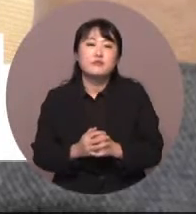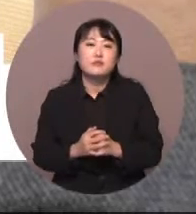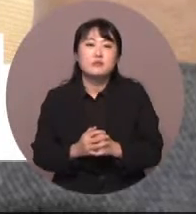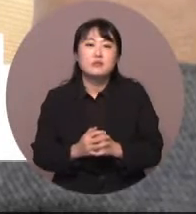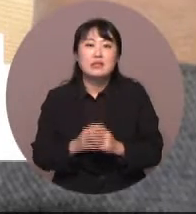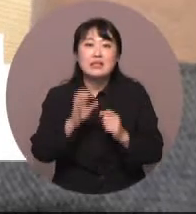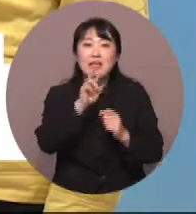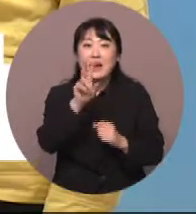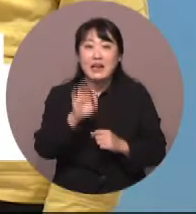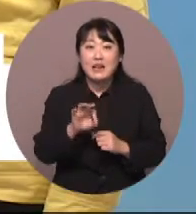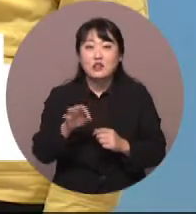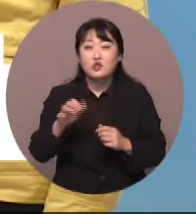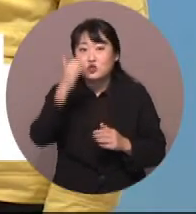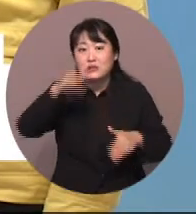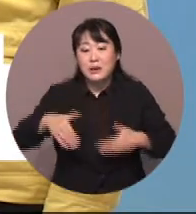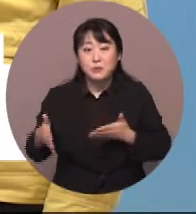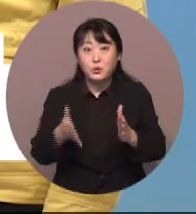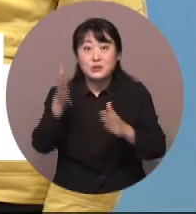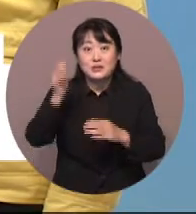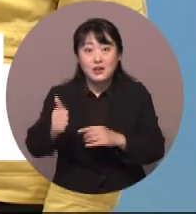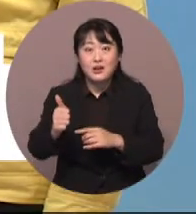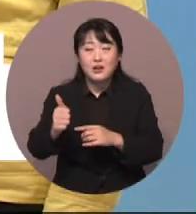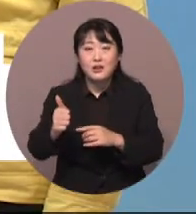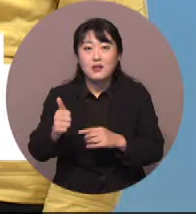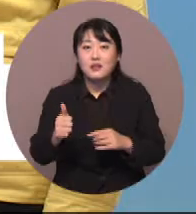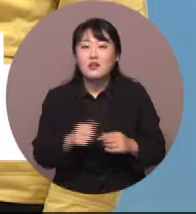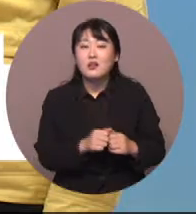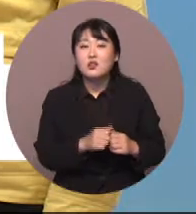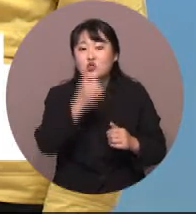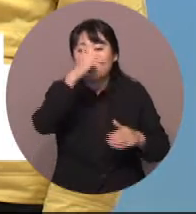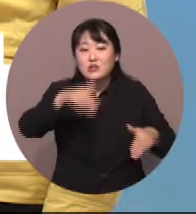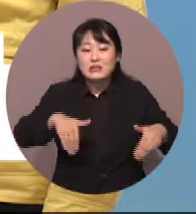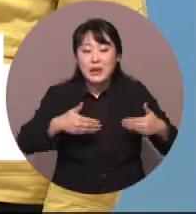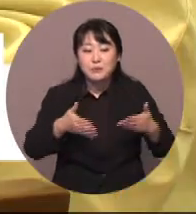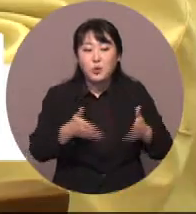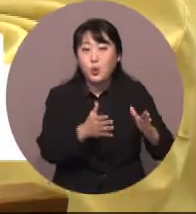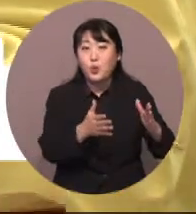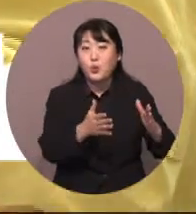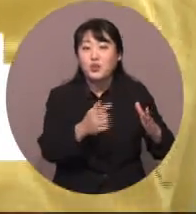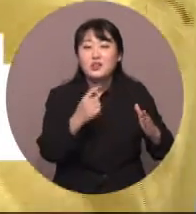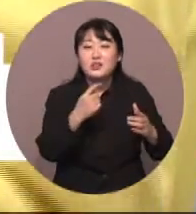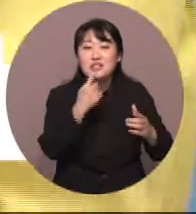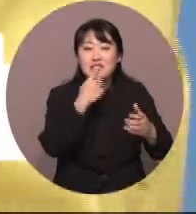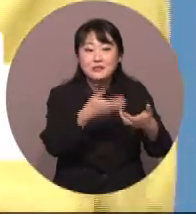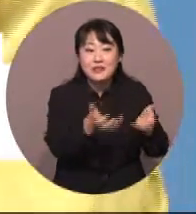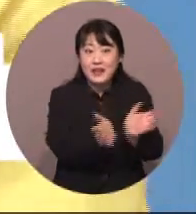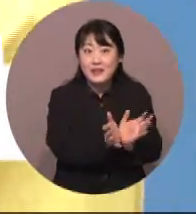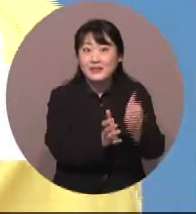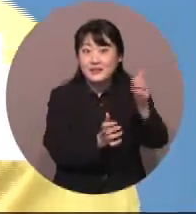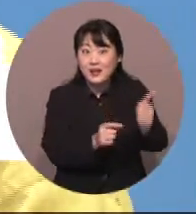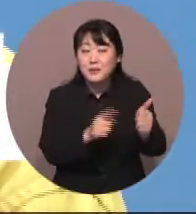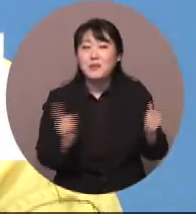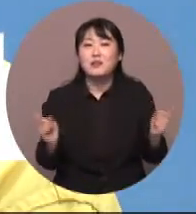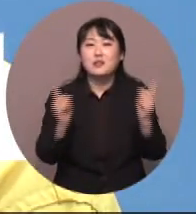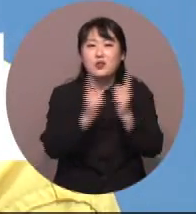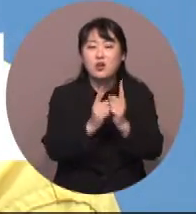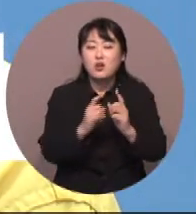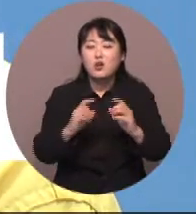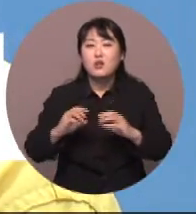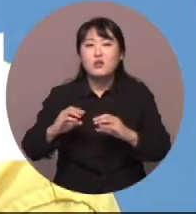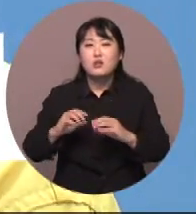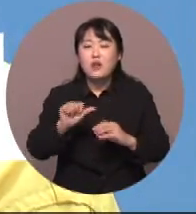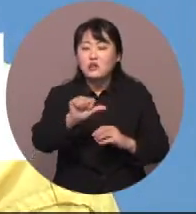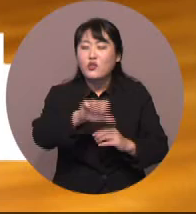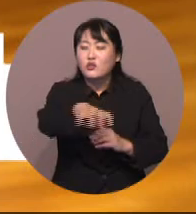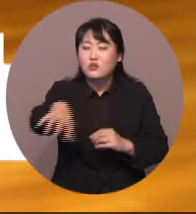양승조 충남지사 는 그제 강훈 씩 더불어 민주당 충남도당 위원장 을 찾아 육사의 논산 이전 등 5개